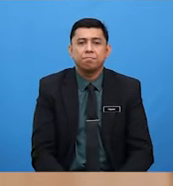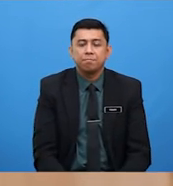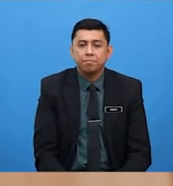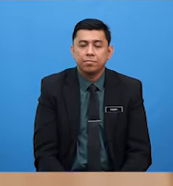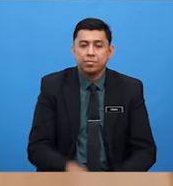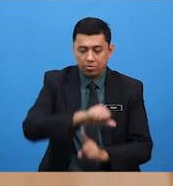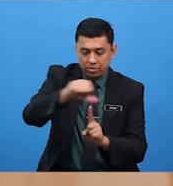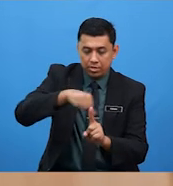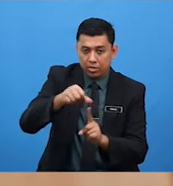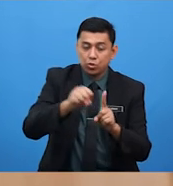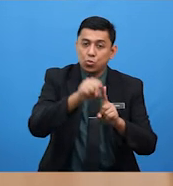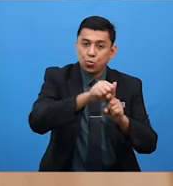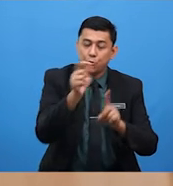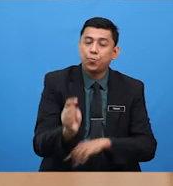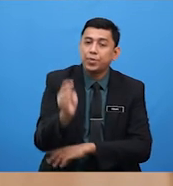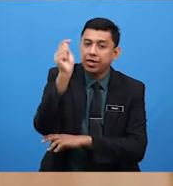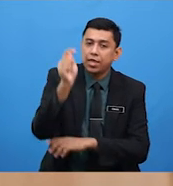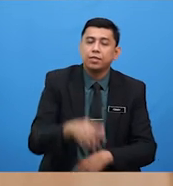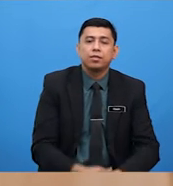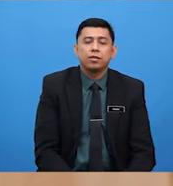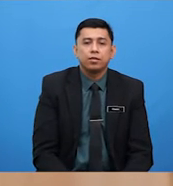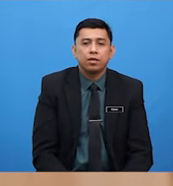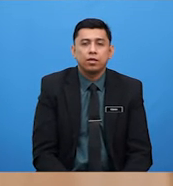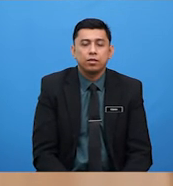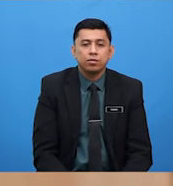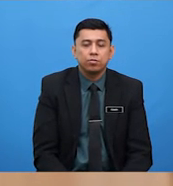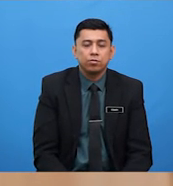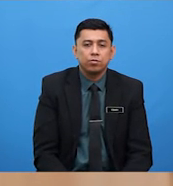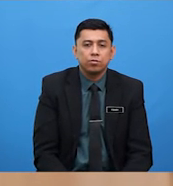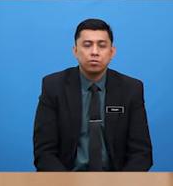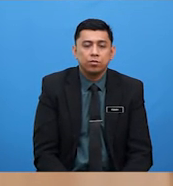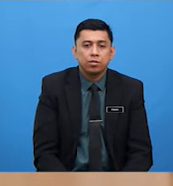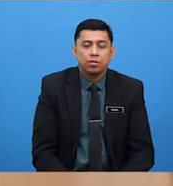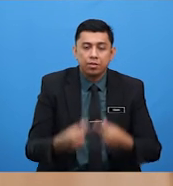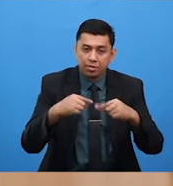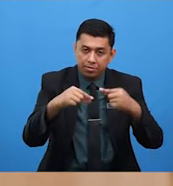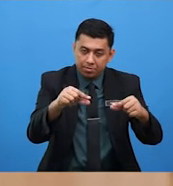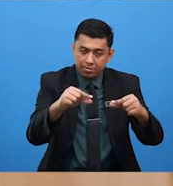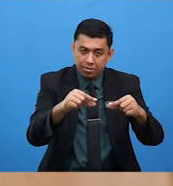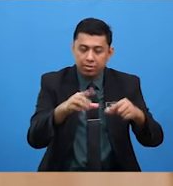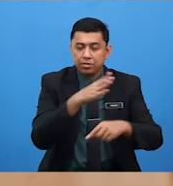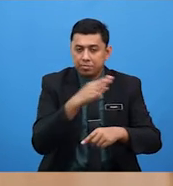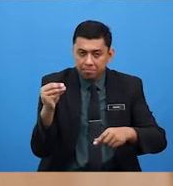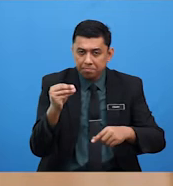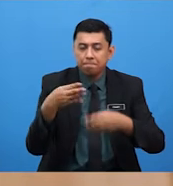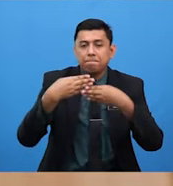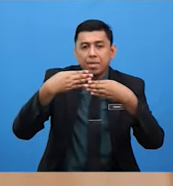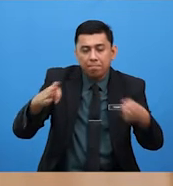Apabila suhu meningkat ke takat didih, zarah-zarah pun bergerak secara bebas dan